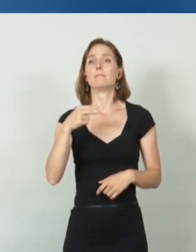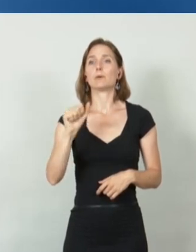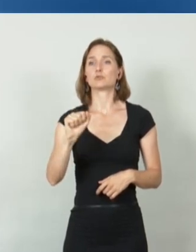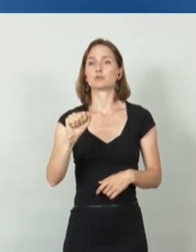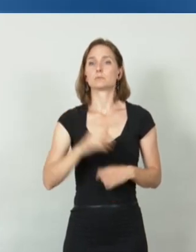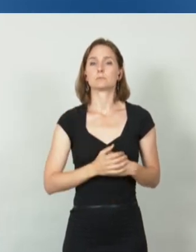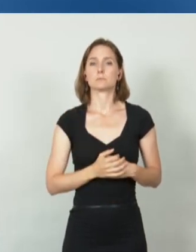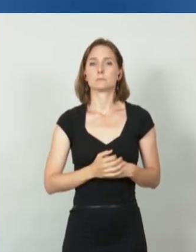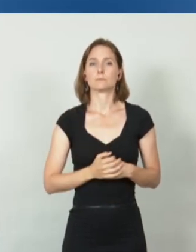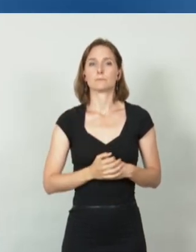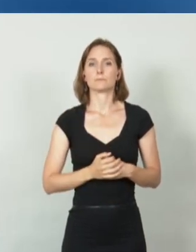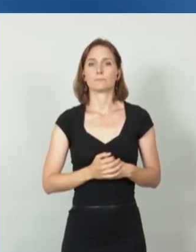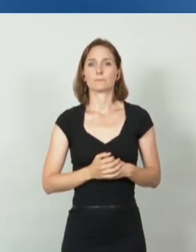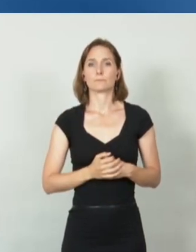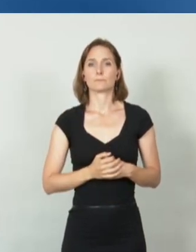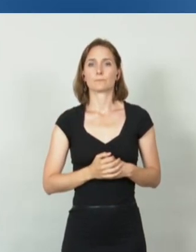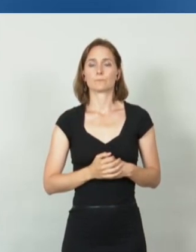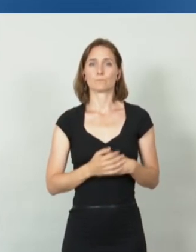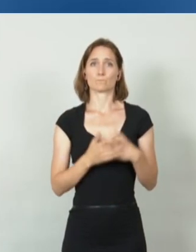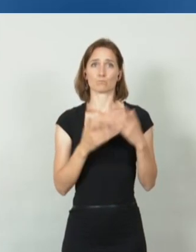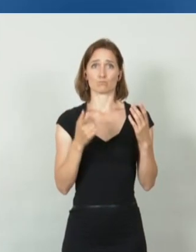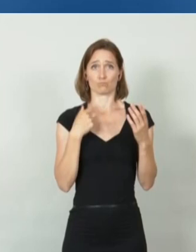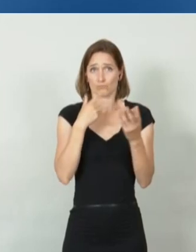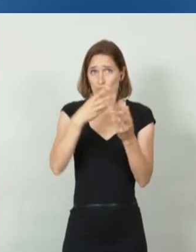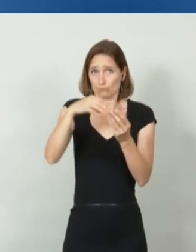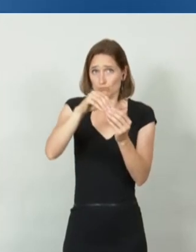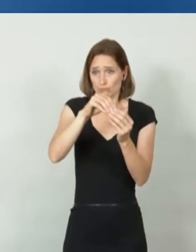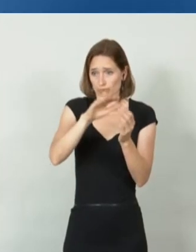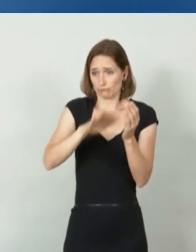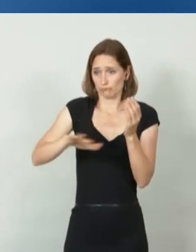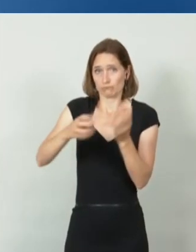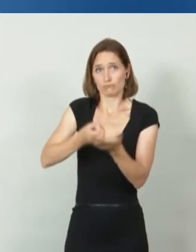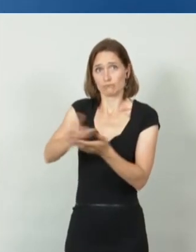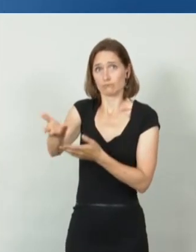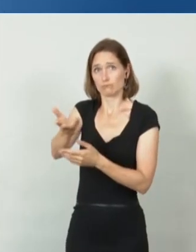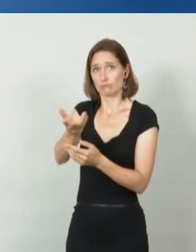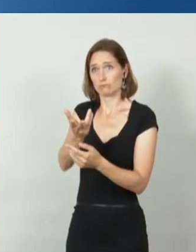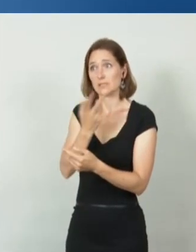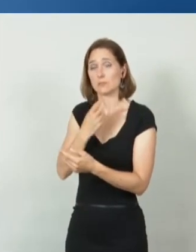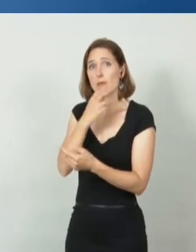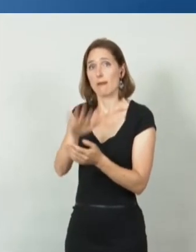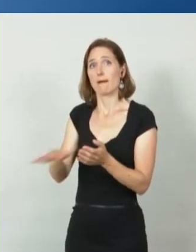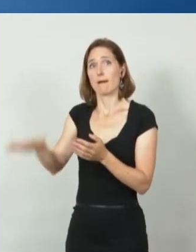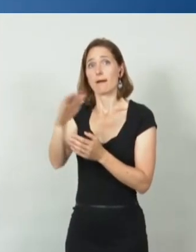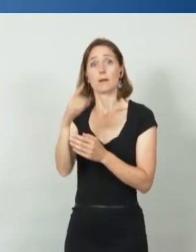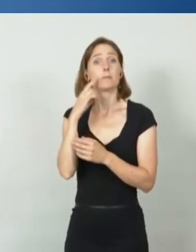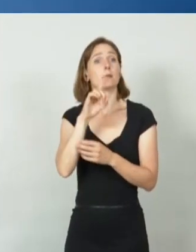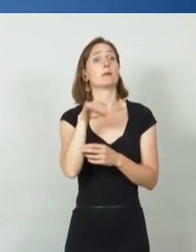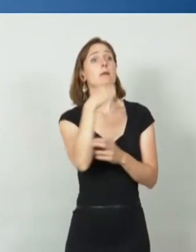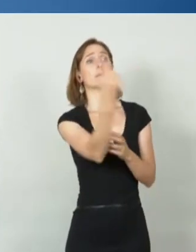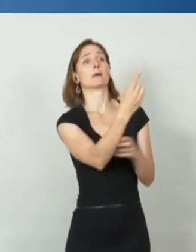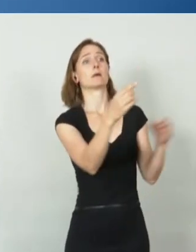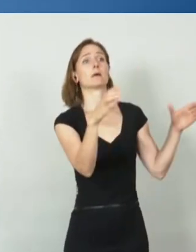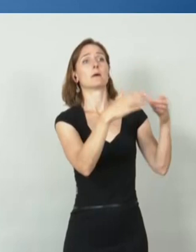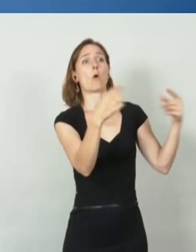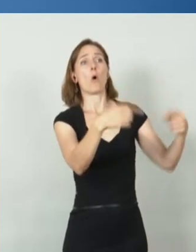je voudrais juste mentionner au grenoblois que si toute l'opposition s'en va vous ne pouvez